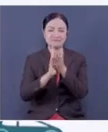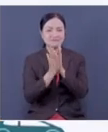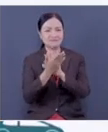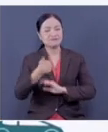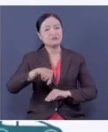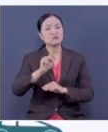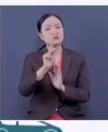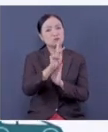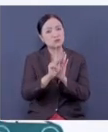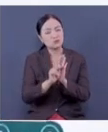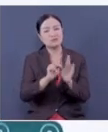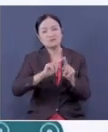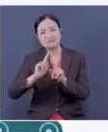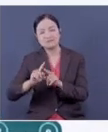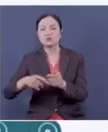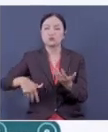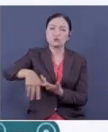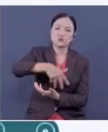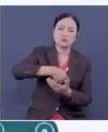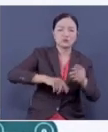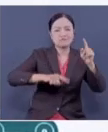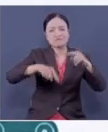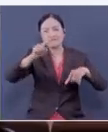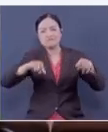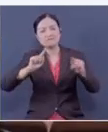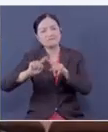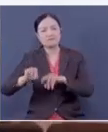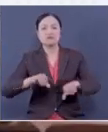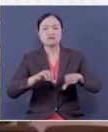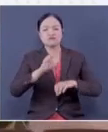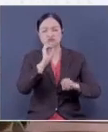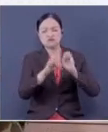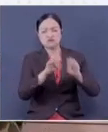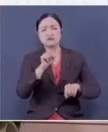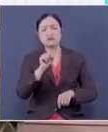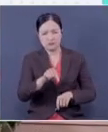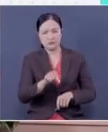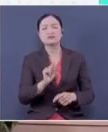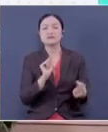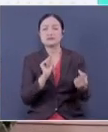และร่างกฎหมายความหลากหลายทางชีวภาพรวมถึงเรื่องการจัดการขยะด้วยค่ะ